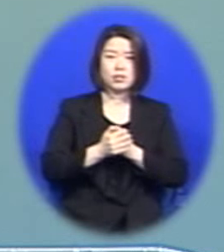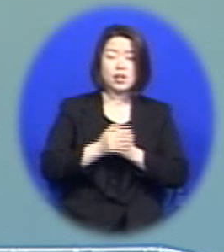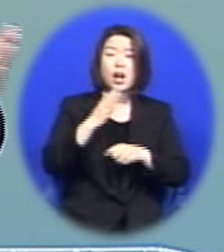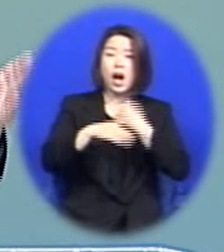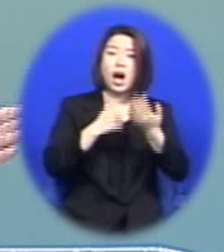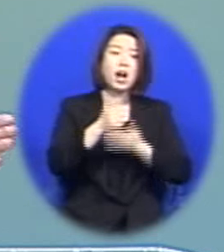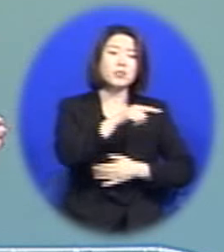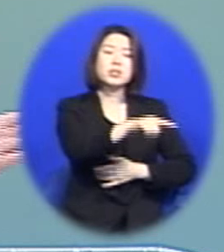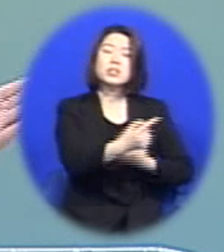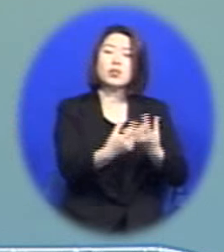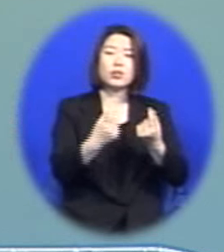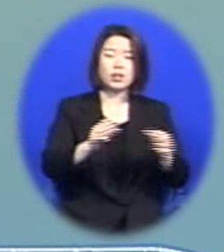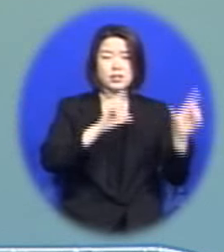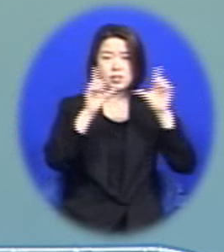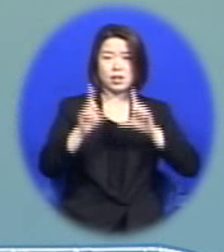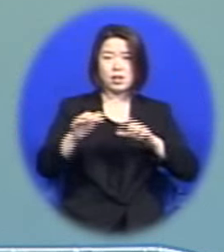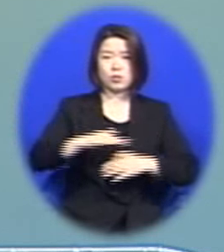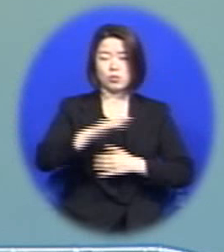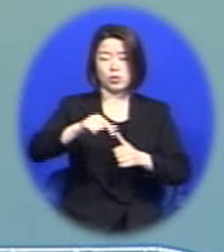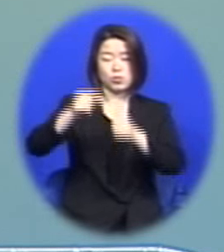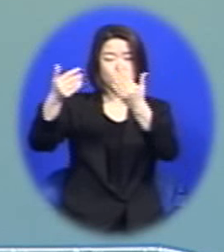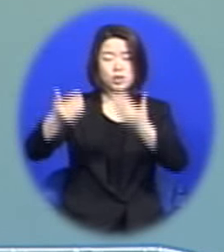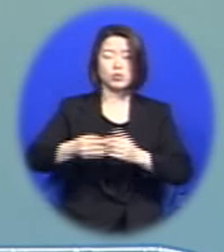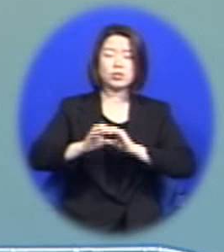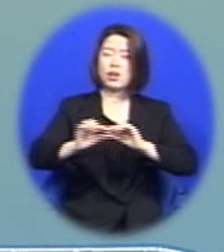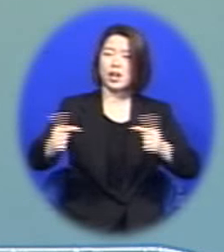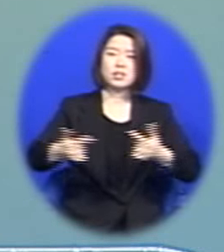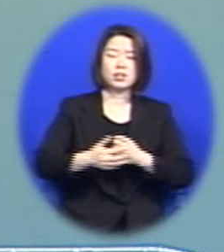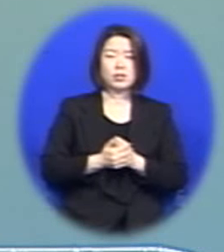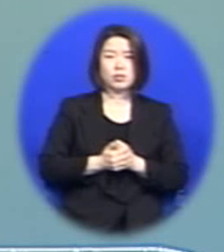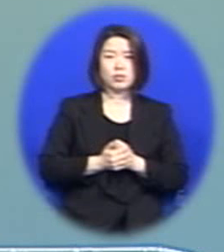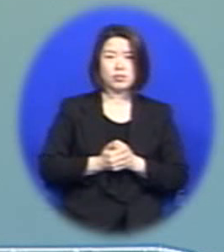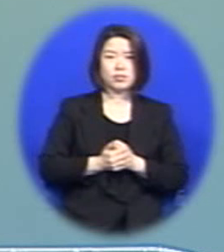하나님의 이렇게 살라고 우리를 구원해 주신 거 아니거든요